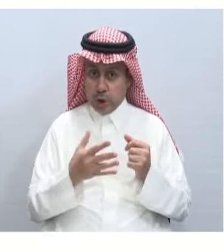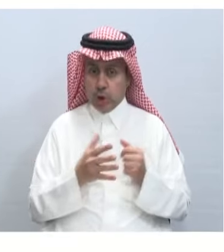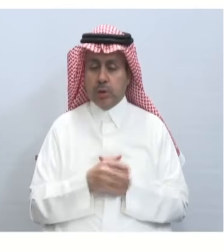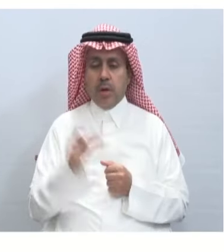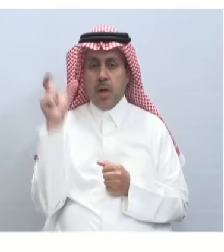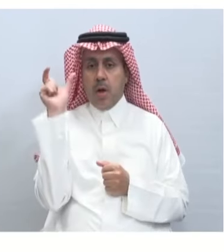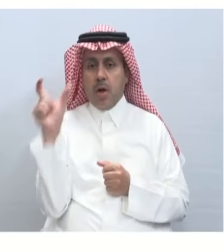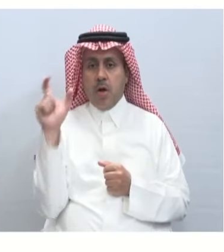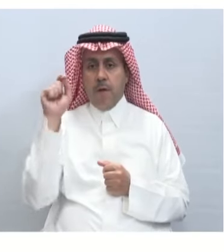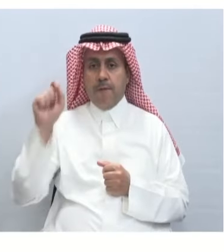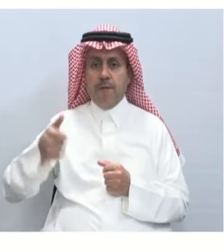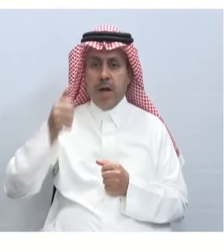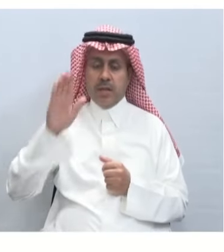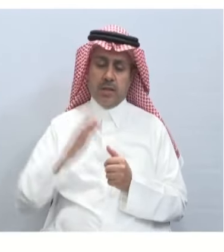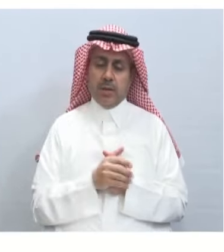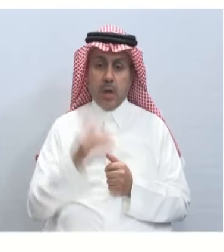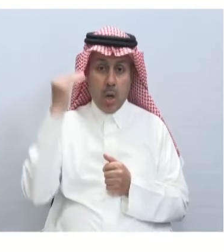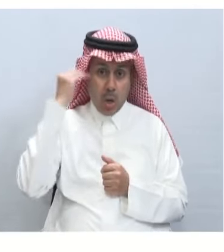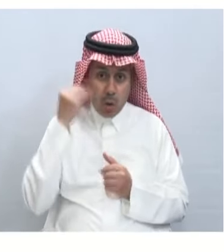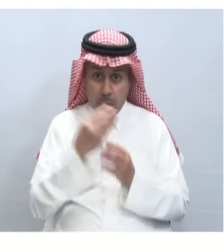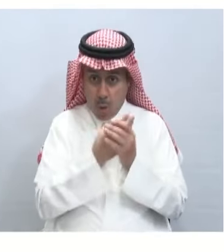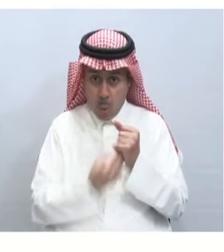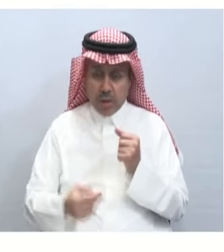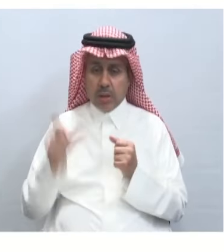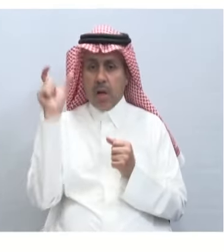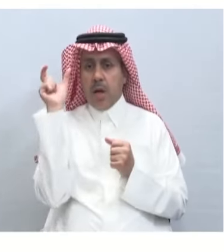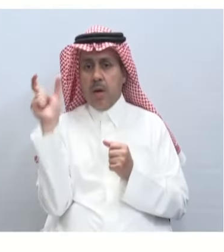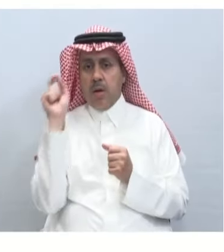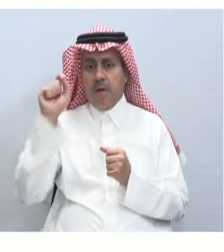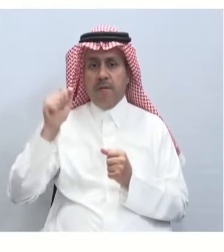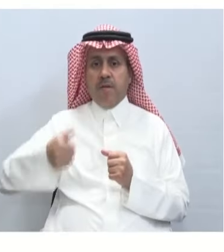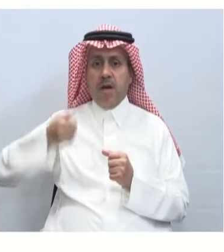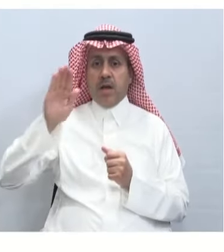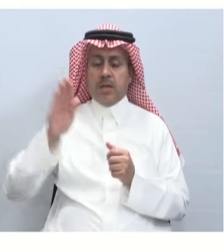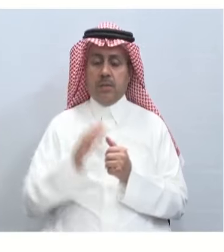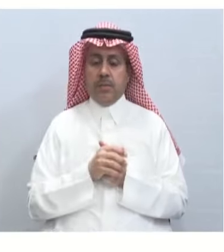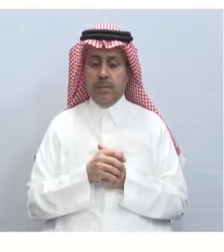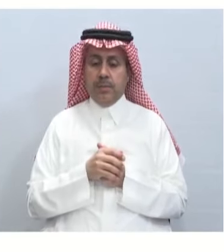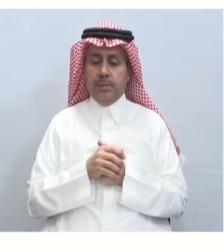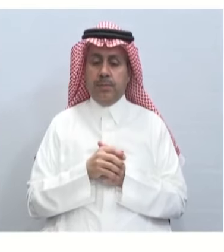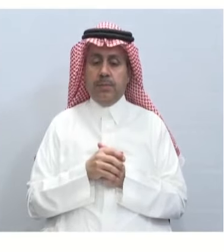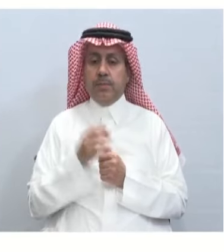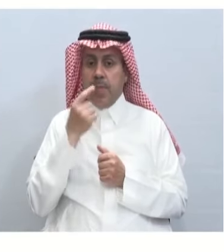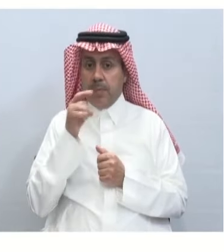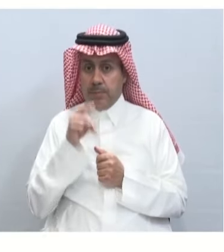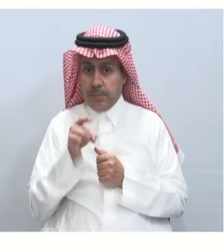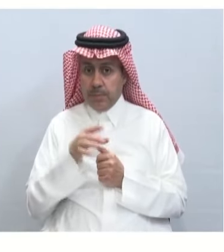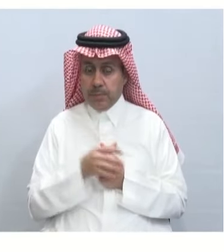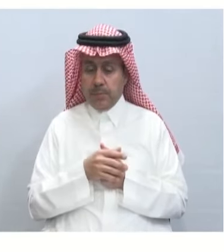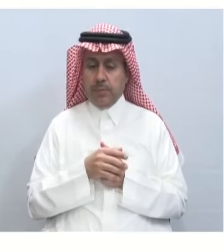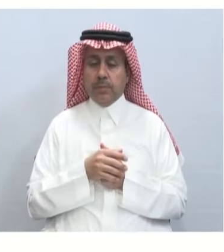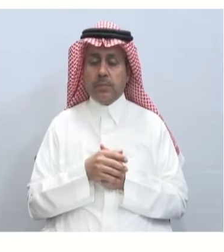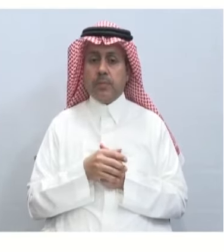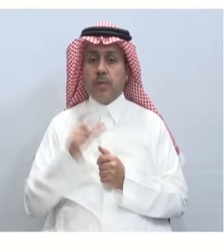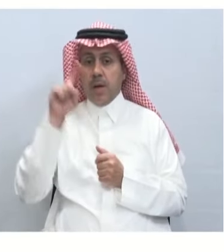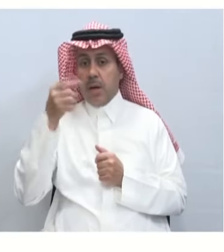عن النفاس ما المراد به هو دم يخرج من